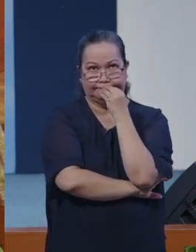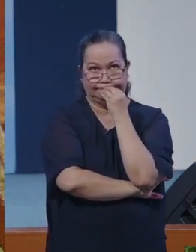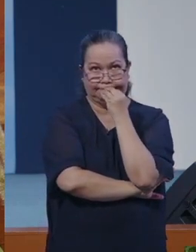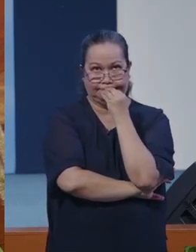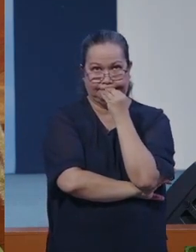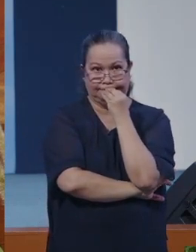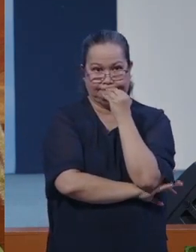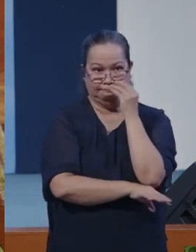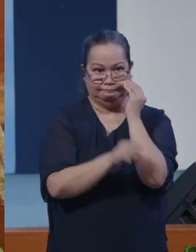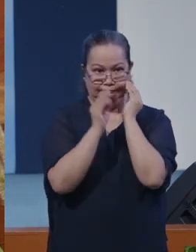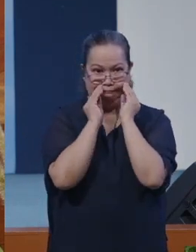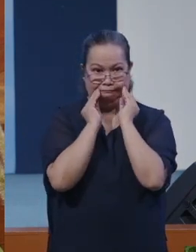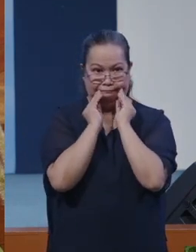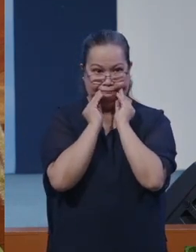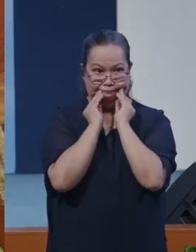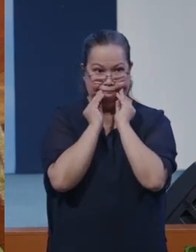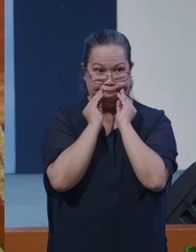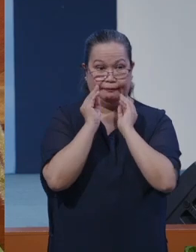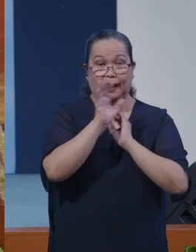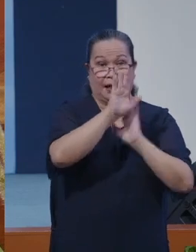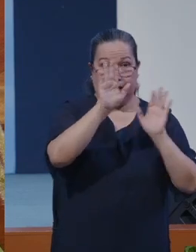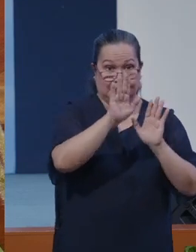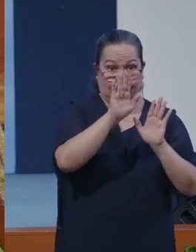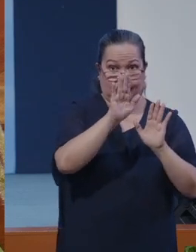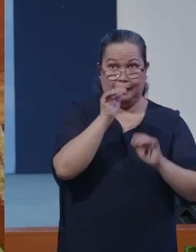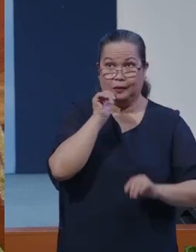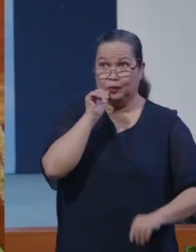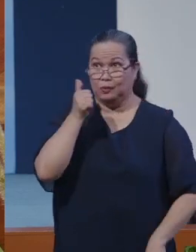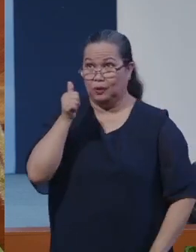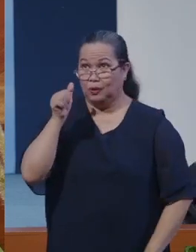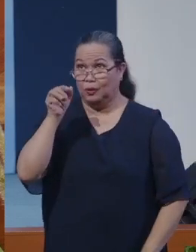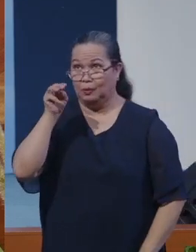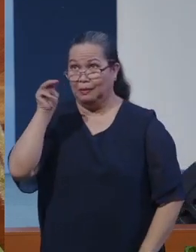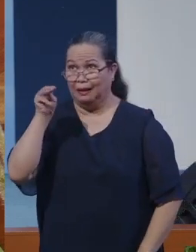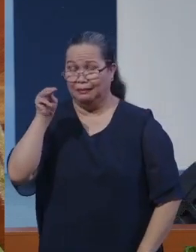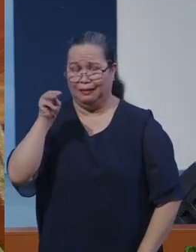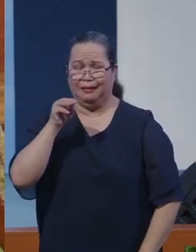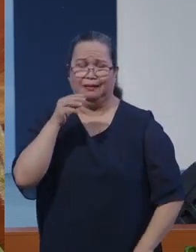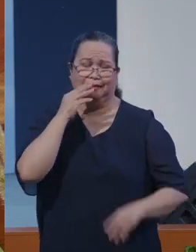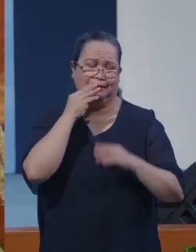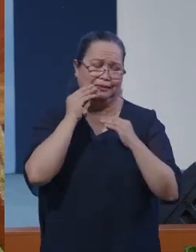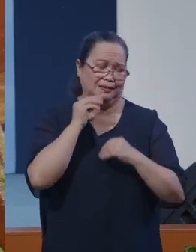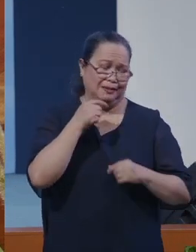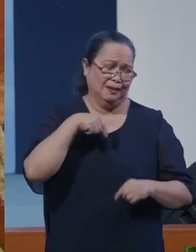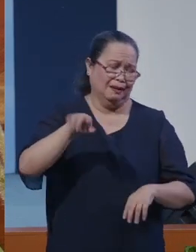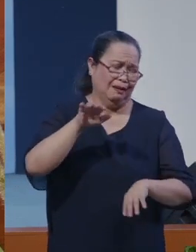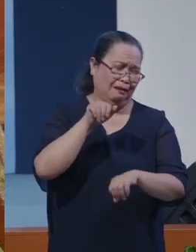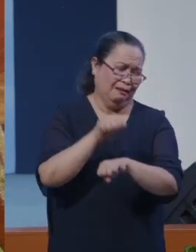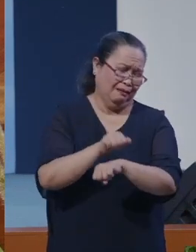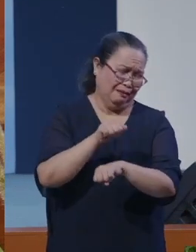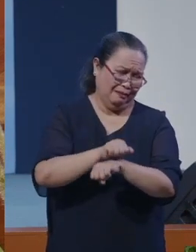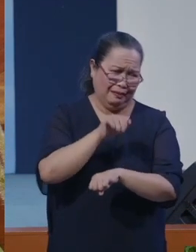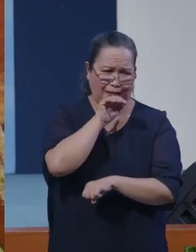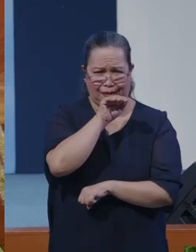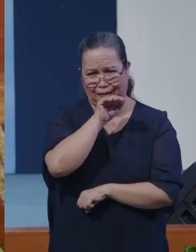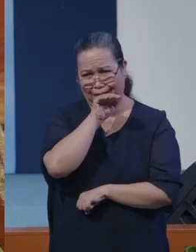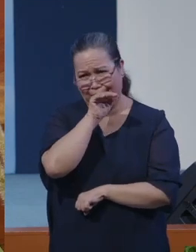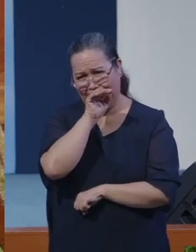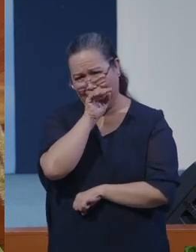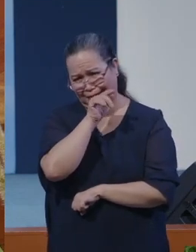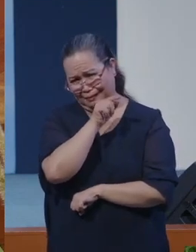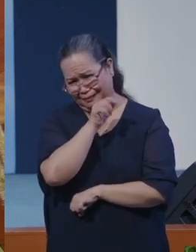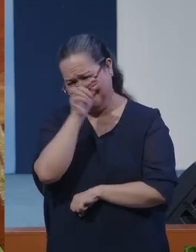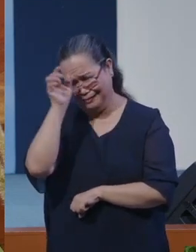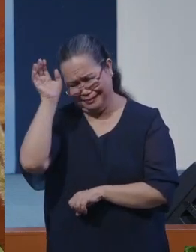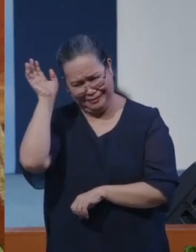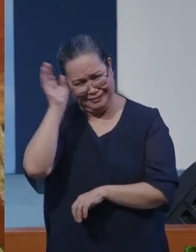Bakit? Kasi kinabukasan ay Lunes. Papasok na naman sa trabaho. Diba?